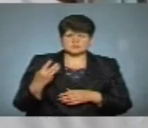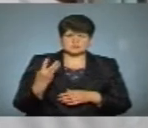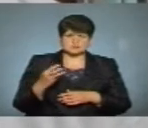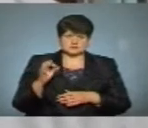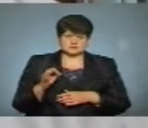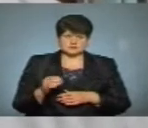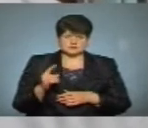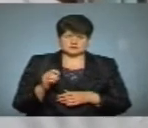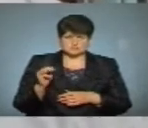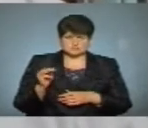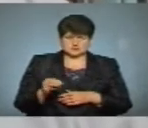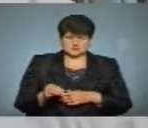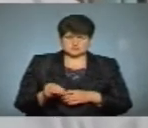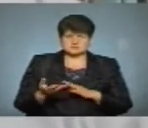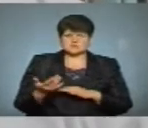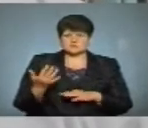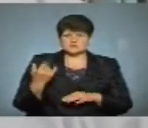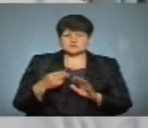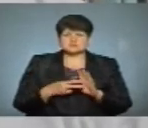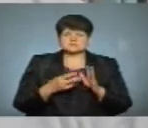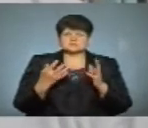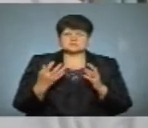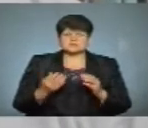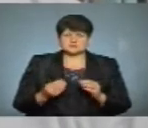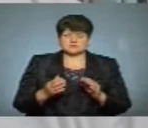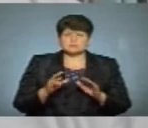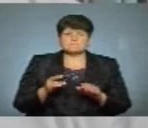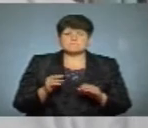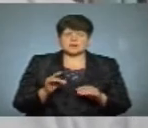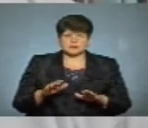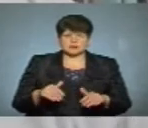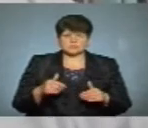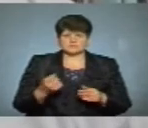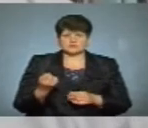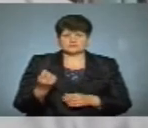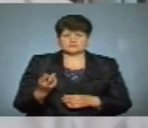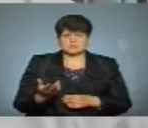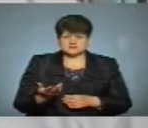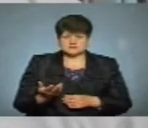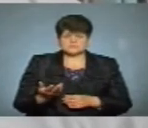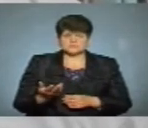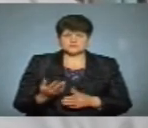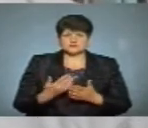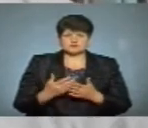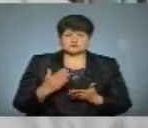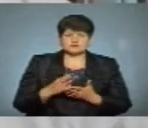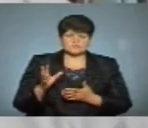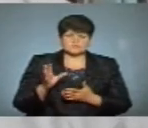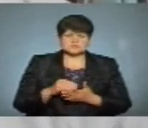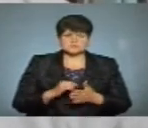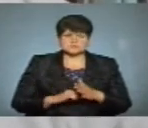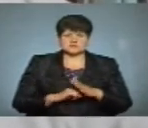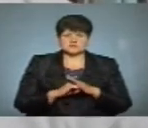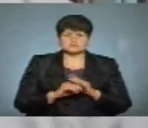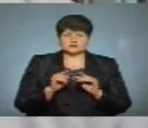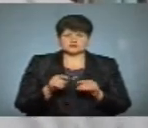55,3 на 100 тисяч за попередні 7 днів при рекомендованому 12. Тобто є всі підстави для того,